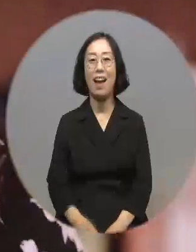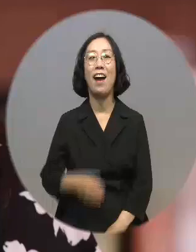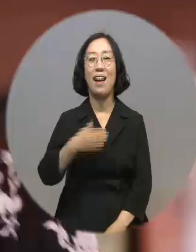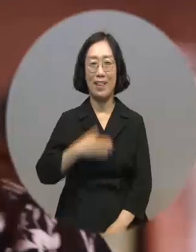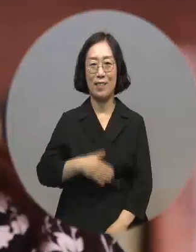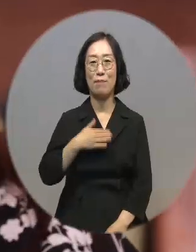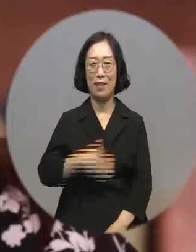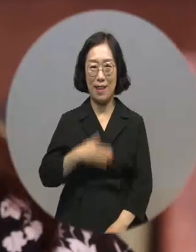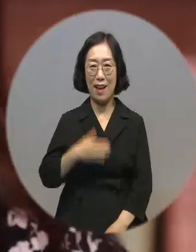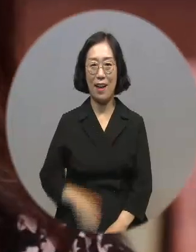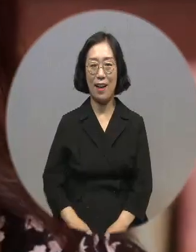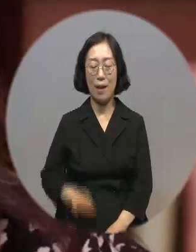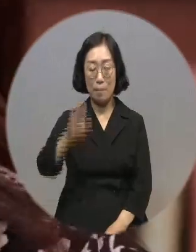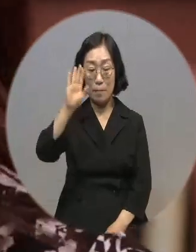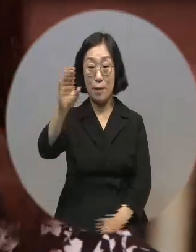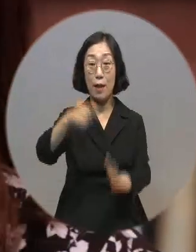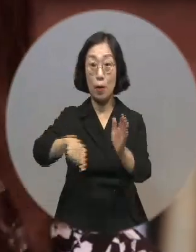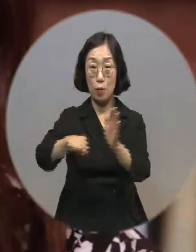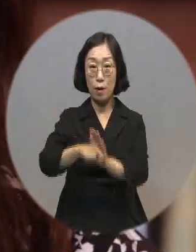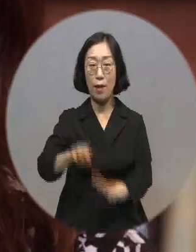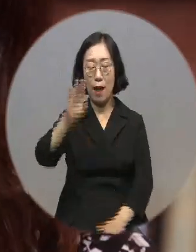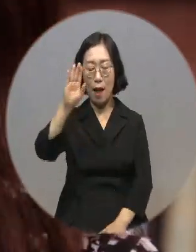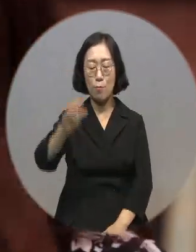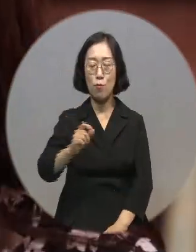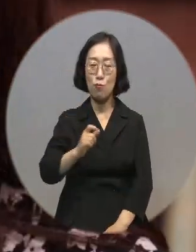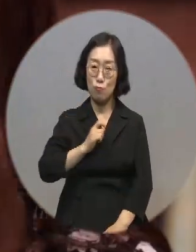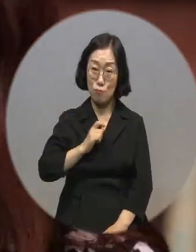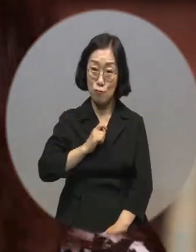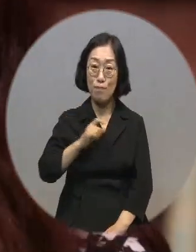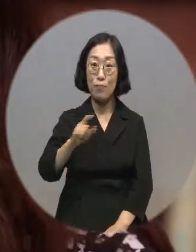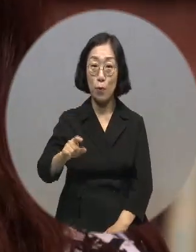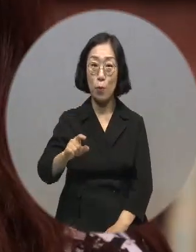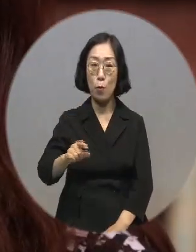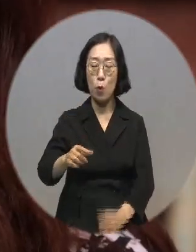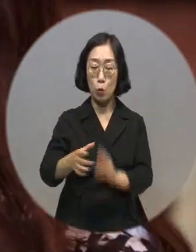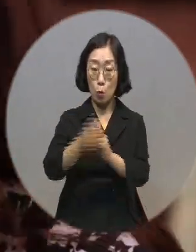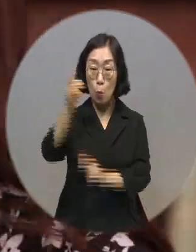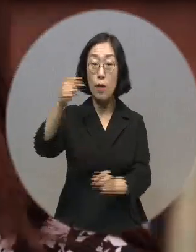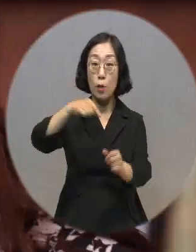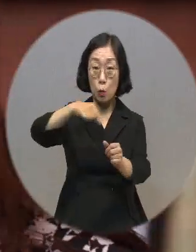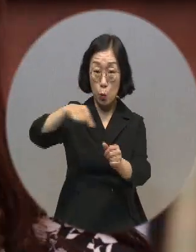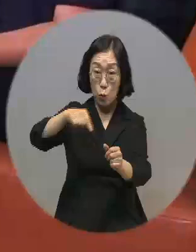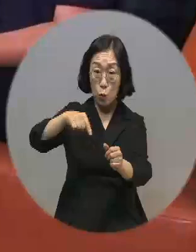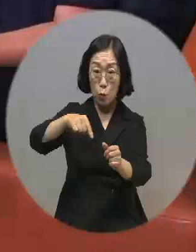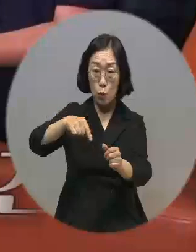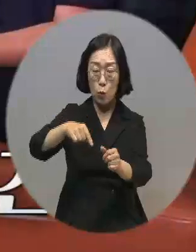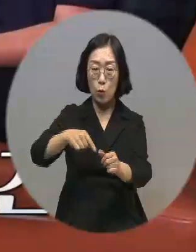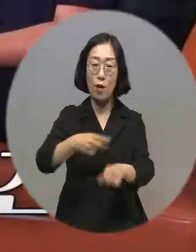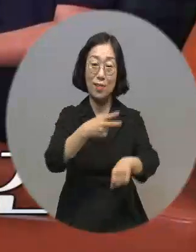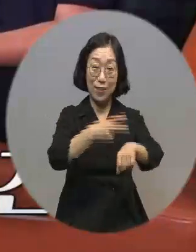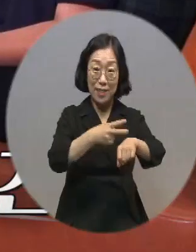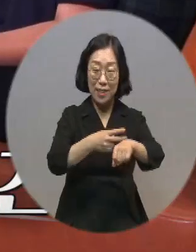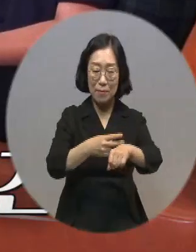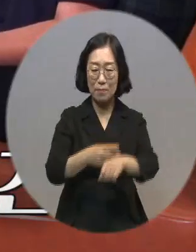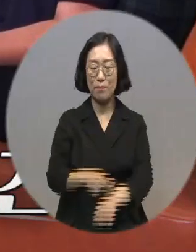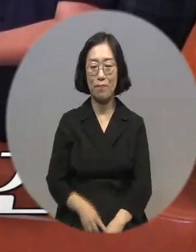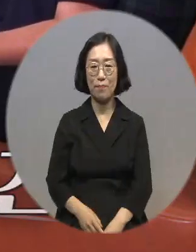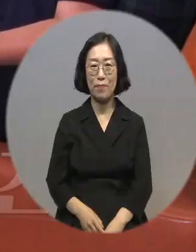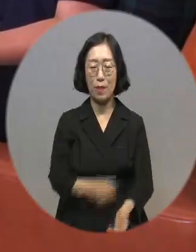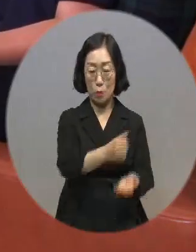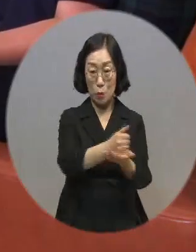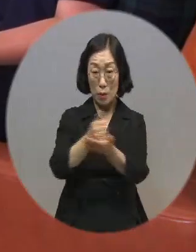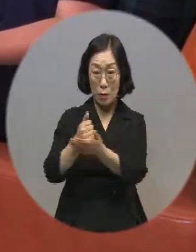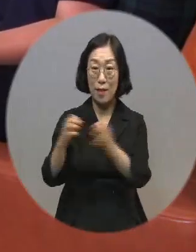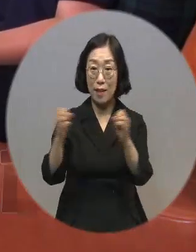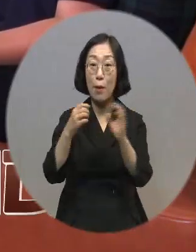알겠습니다. 네, 오늘 미래 세대, 앞으로가 더 기대되는 미래 세대와 또 통일 교육의 어떤 일선에서 뛰고 계시는 두 분을 만나서 저희가